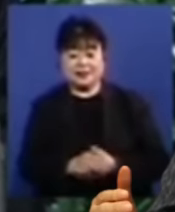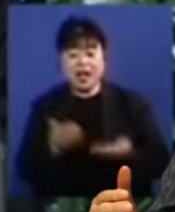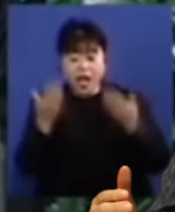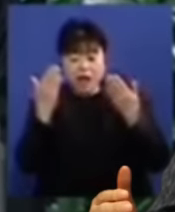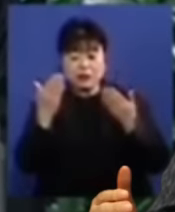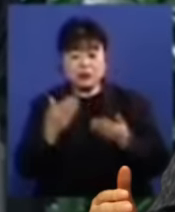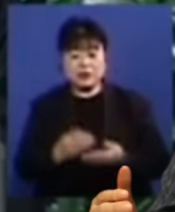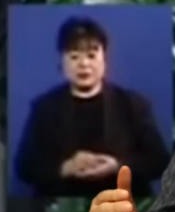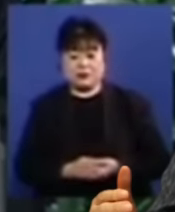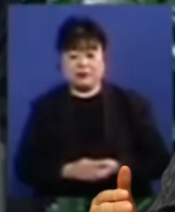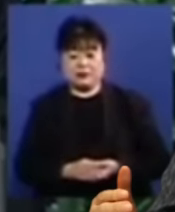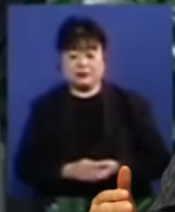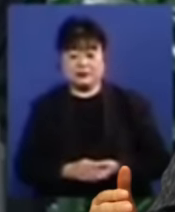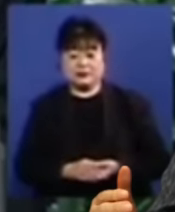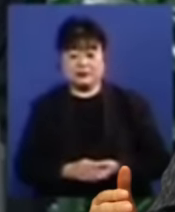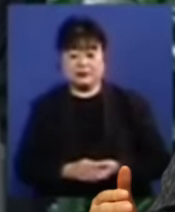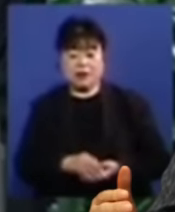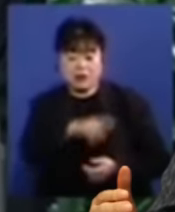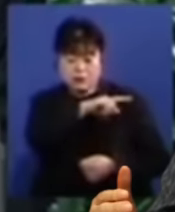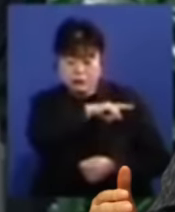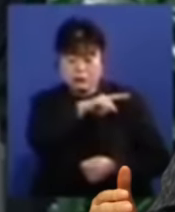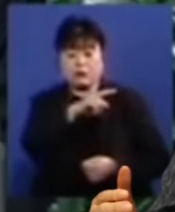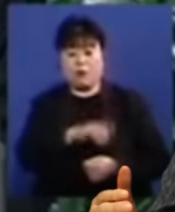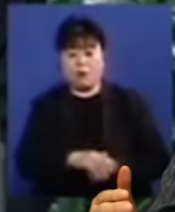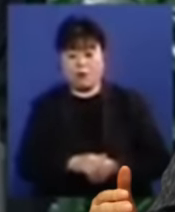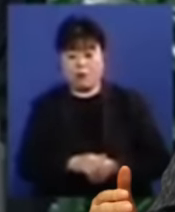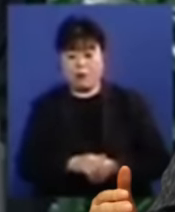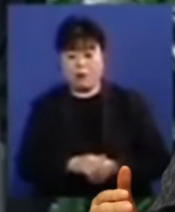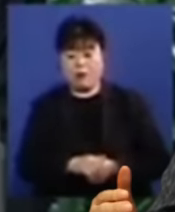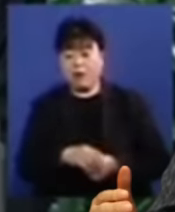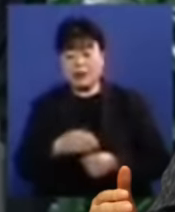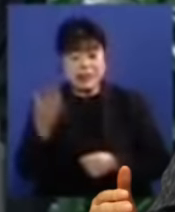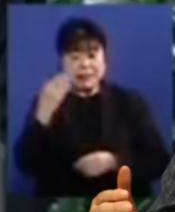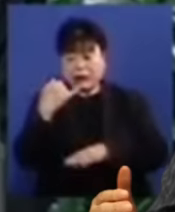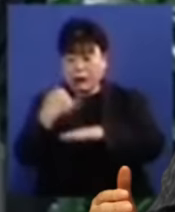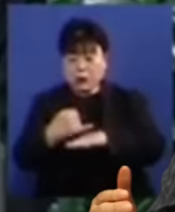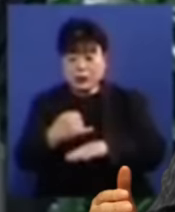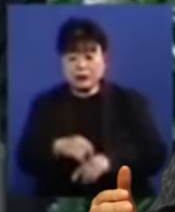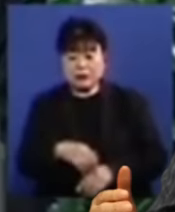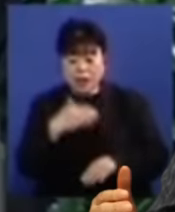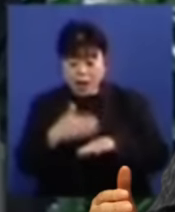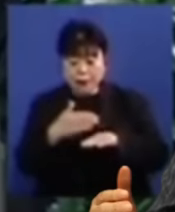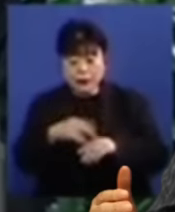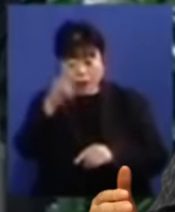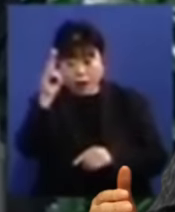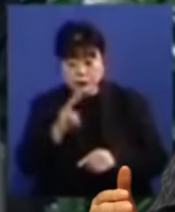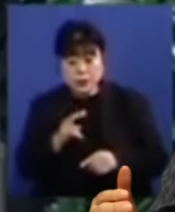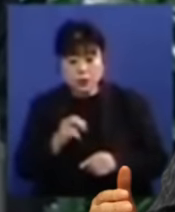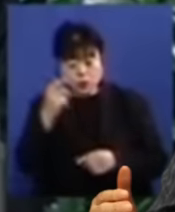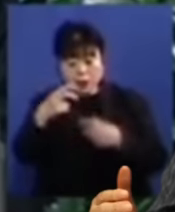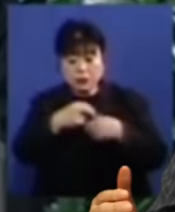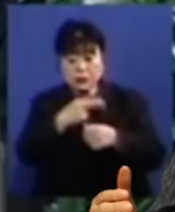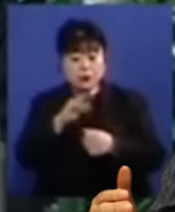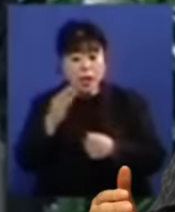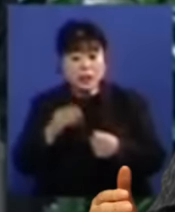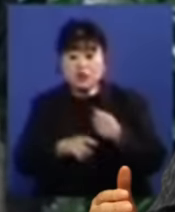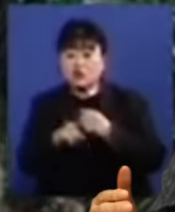학교에서 열등 학생이었고 깡패였는데 어떻게 이렇게 위대한 의사가